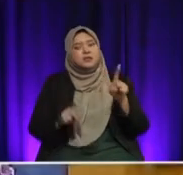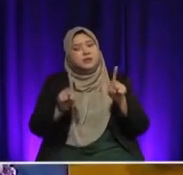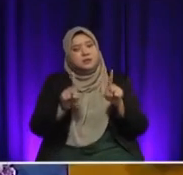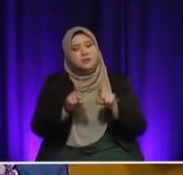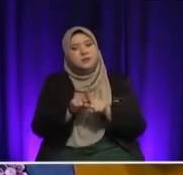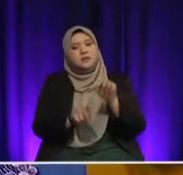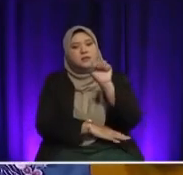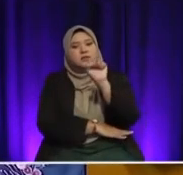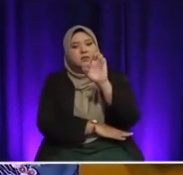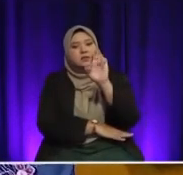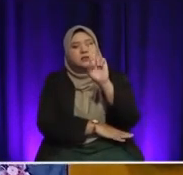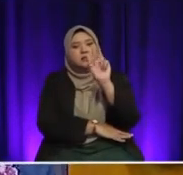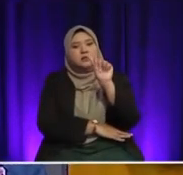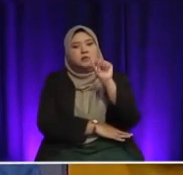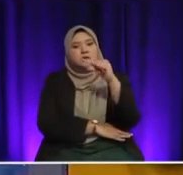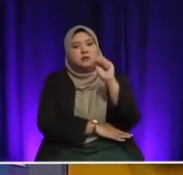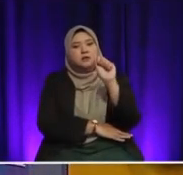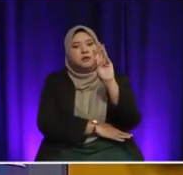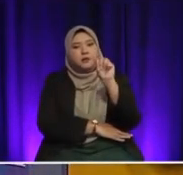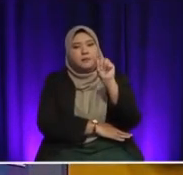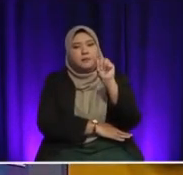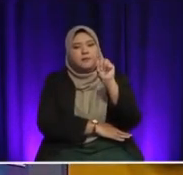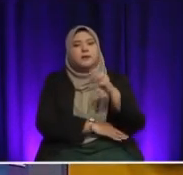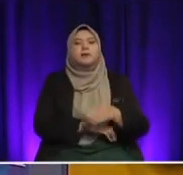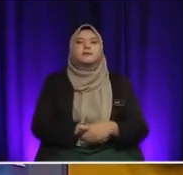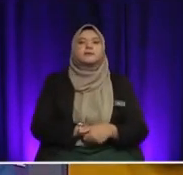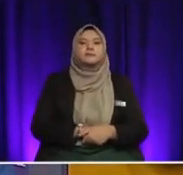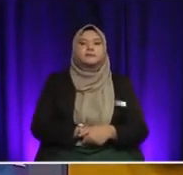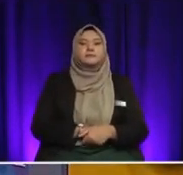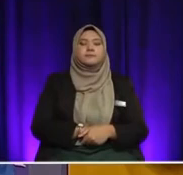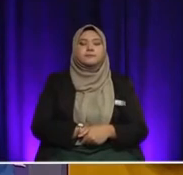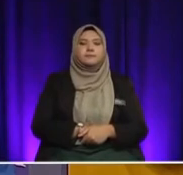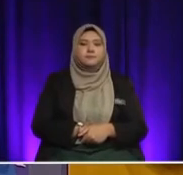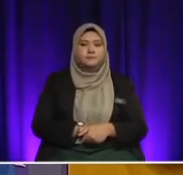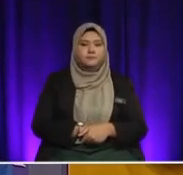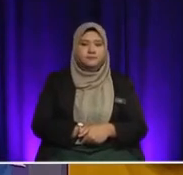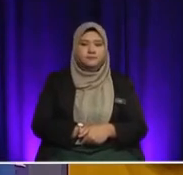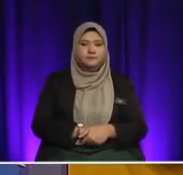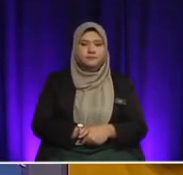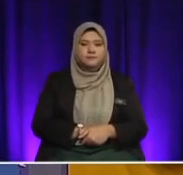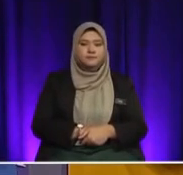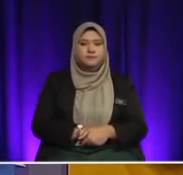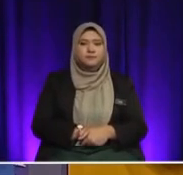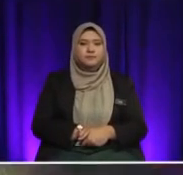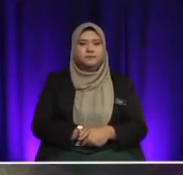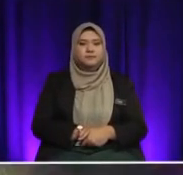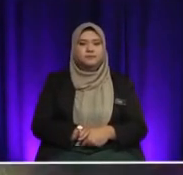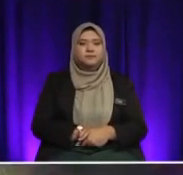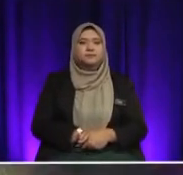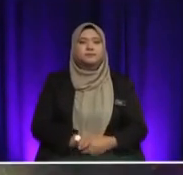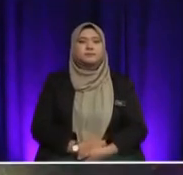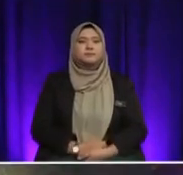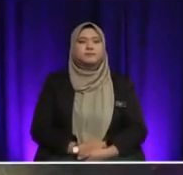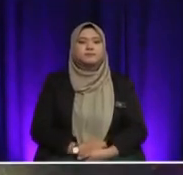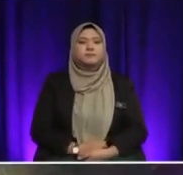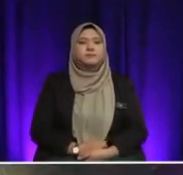ayam. Okey. Jadi salutan rata, bentuk pun seragam. Kalau Nisa suka popcorn yang besar ke kecil? Saiz apa sebenarnya yang biasa